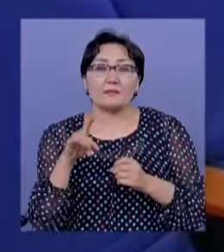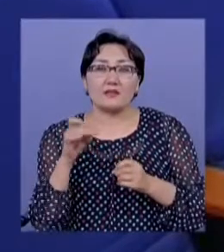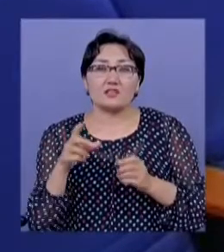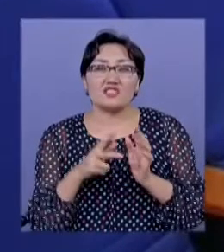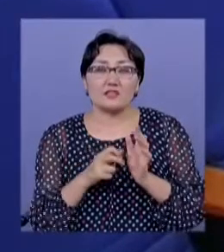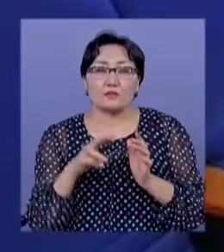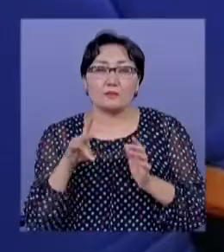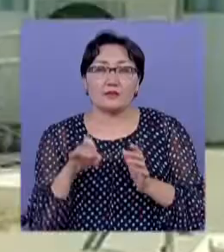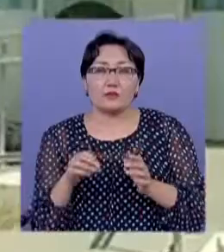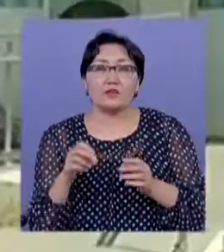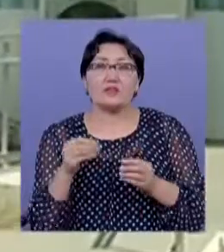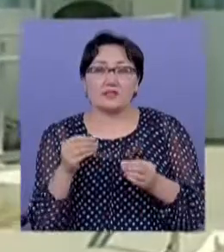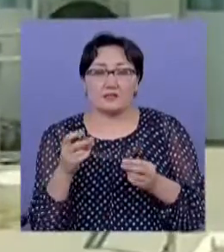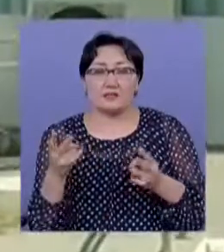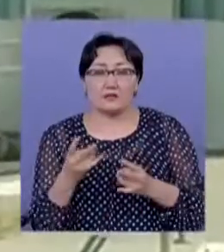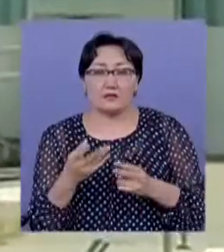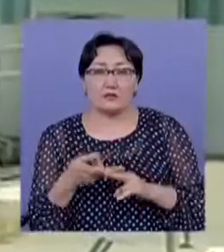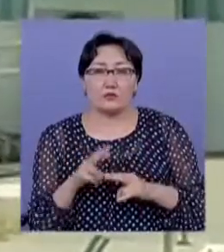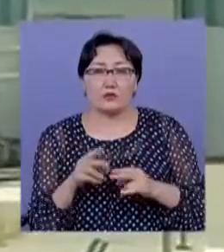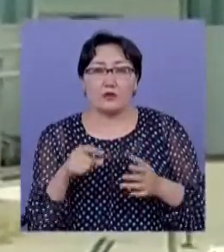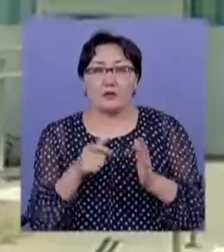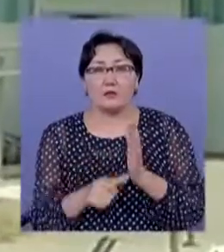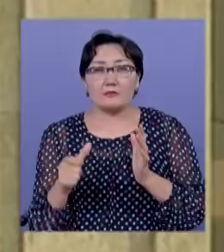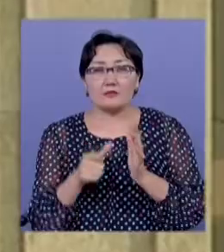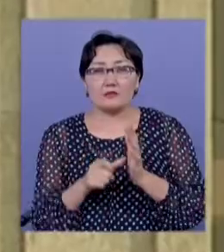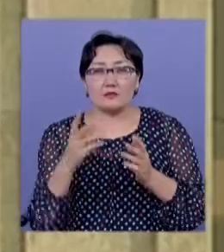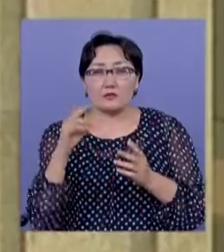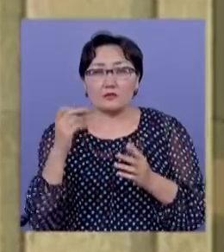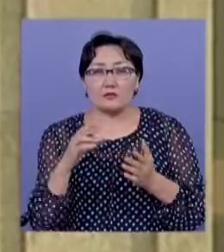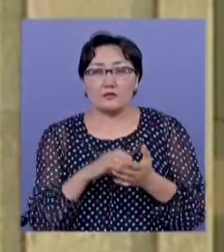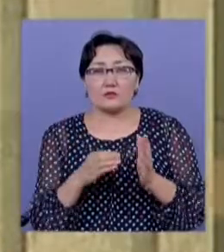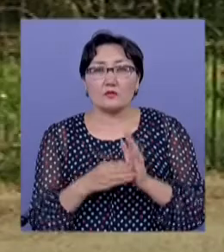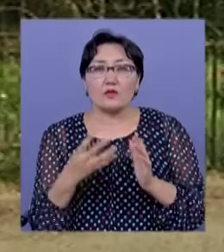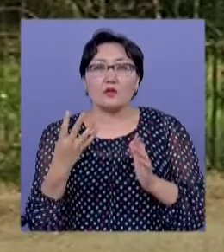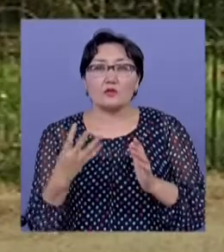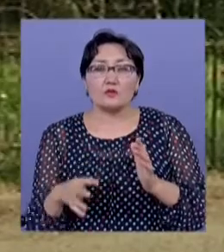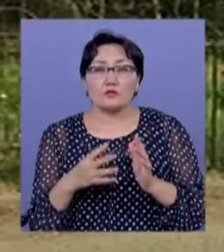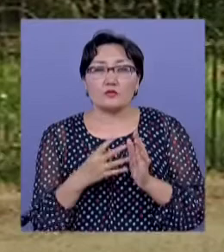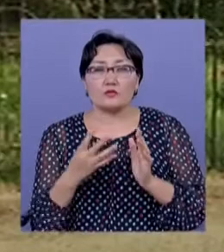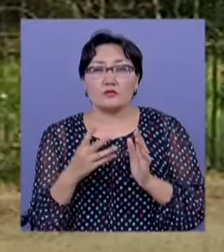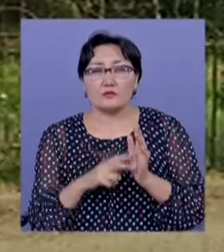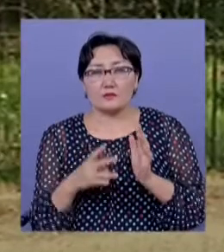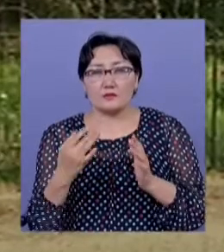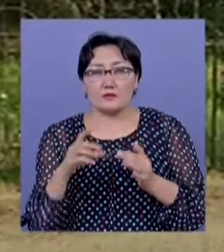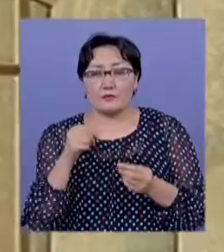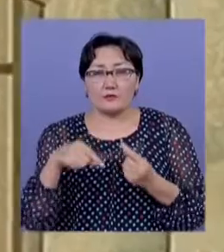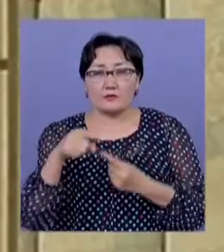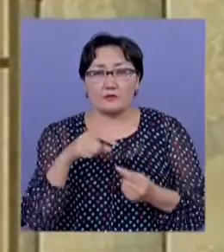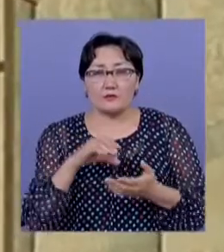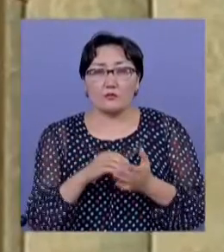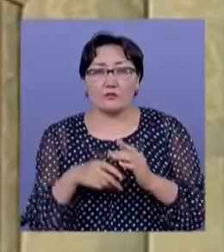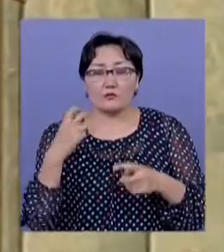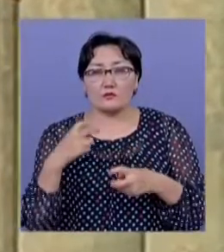миллион теңге қарастыруды сұрады. Арыста 66 әлеуметтік нысан мен 472 бизнес орындар болған. 400-ден аса коммерциялық нысандар